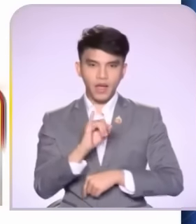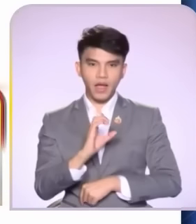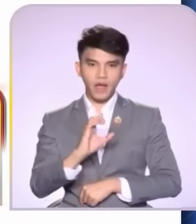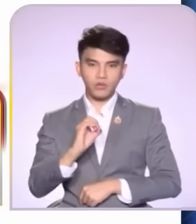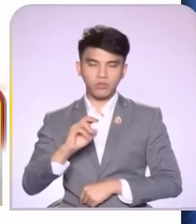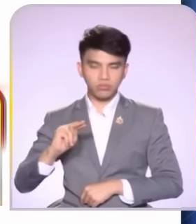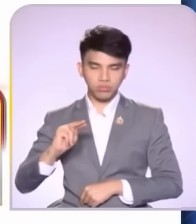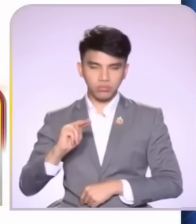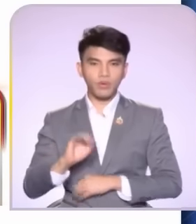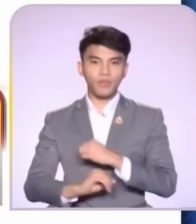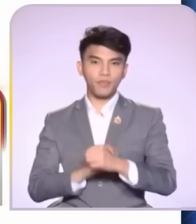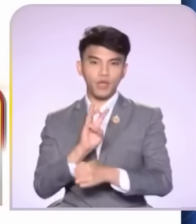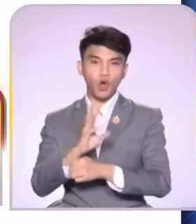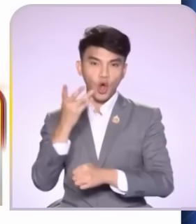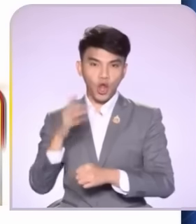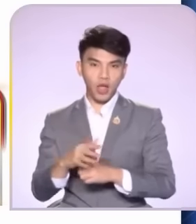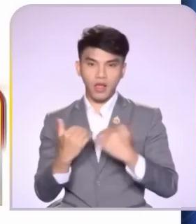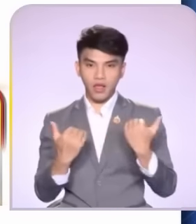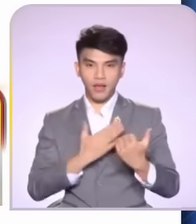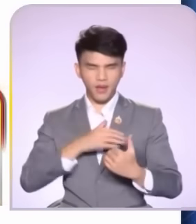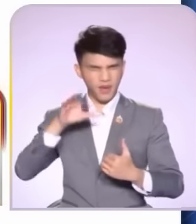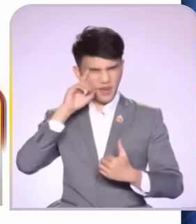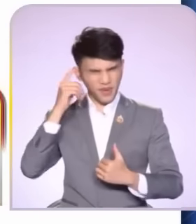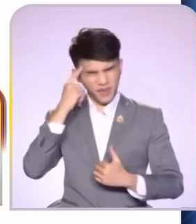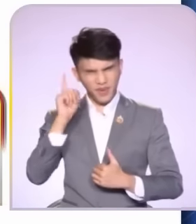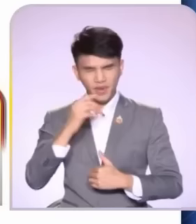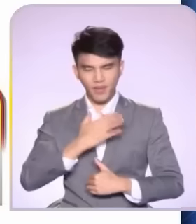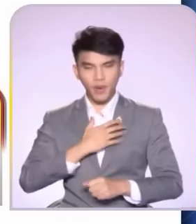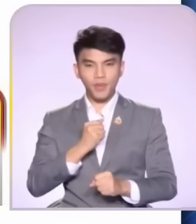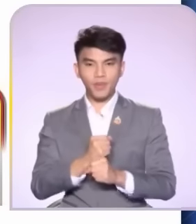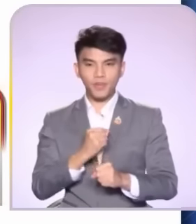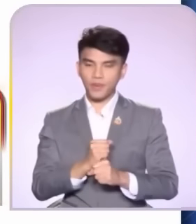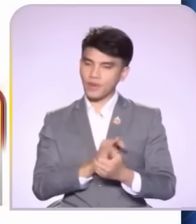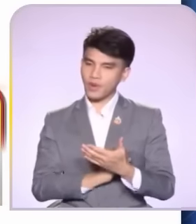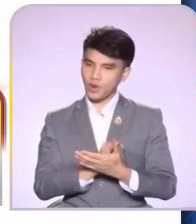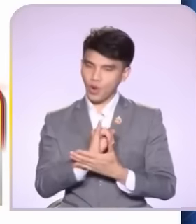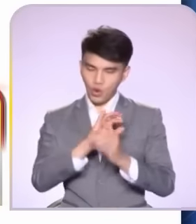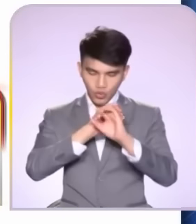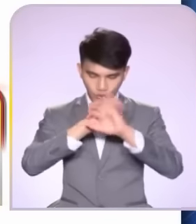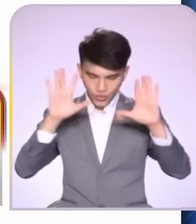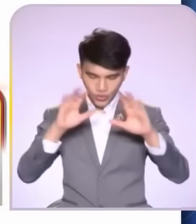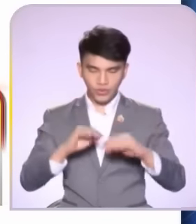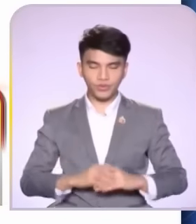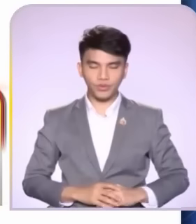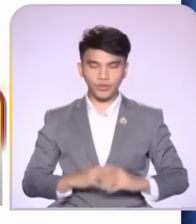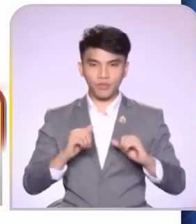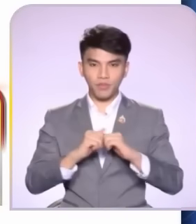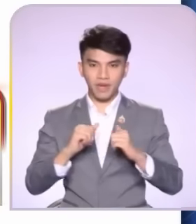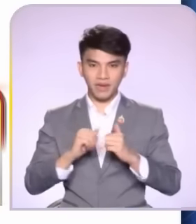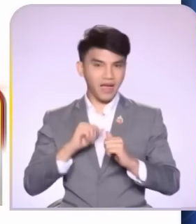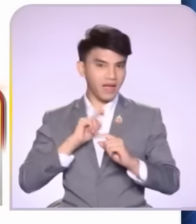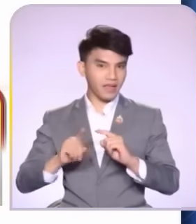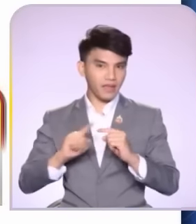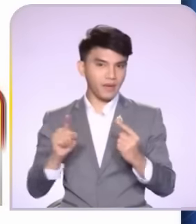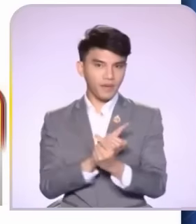Group มาเป็นระยะเวลา6ปีกว่าผมเชื่อมั่นว่าผมดำเนินธุรกิจอย่างถูกต้องโปร่งใสแต่จากเหตุการณ์ที่เกิดขึ้นเป็นก